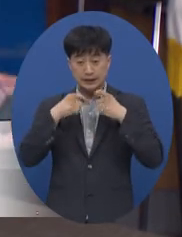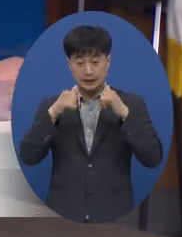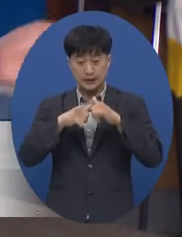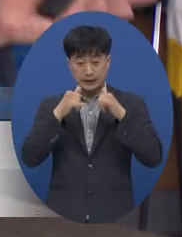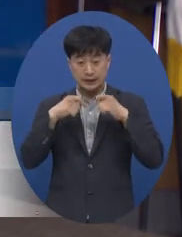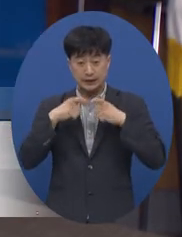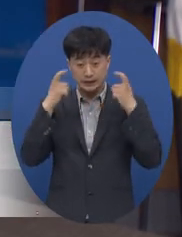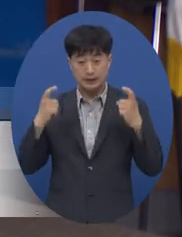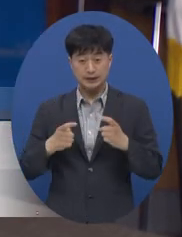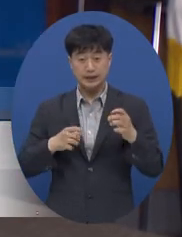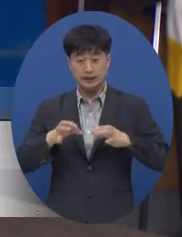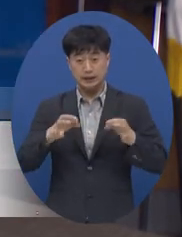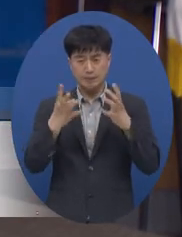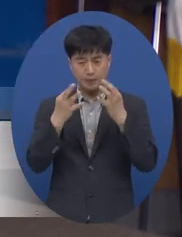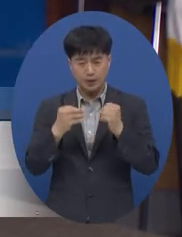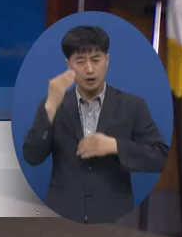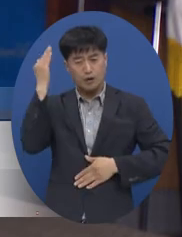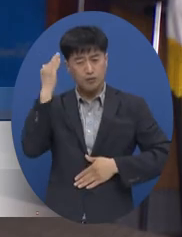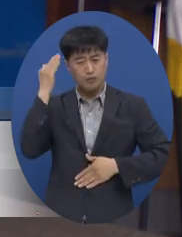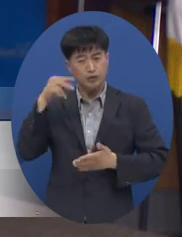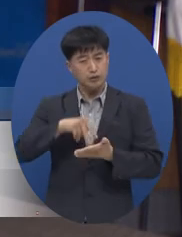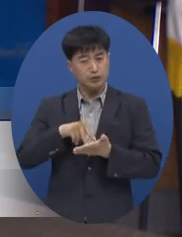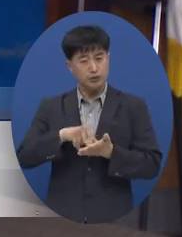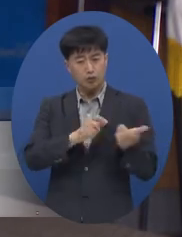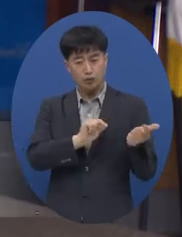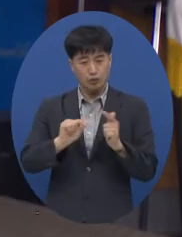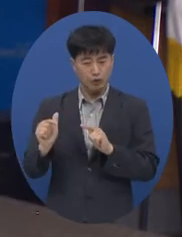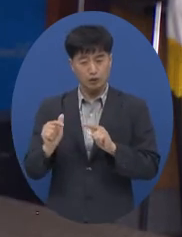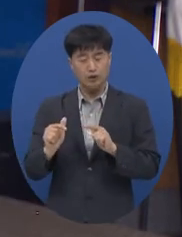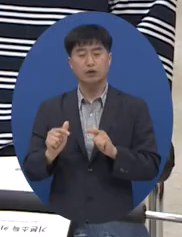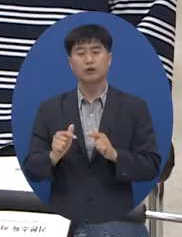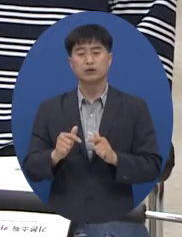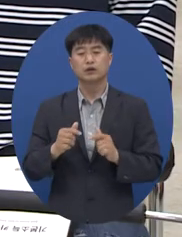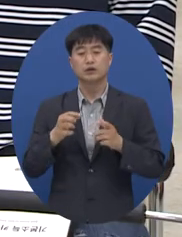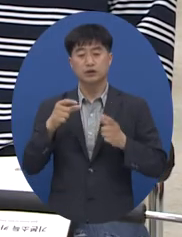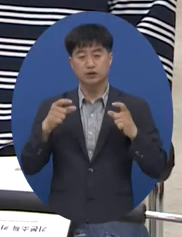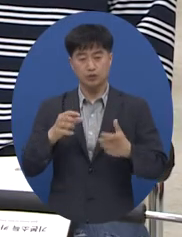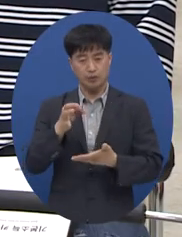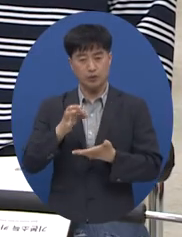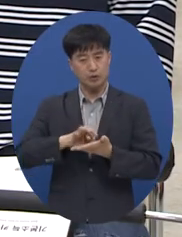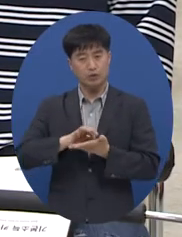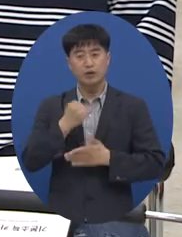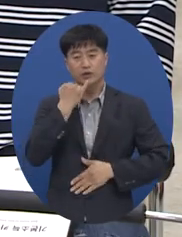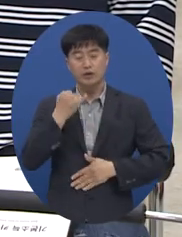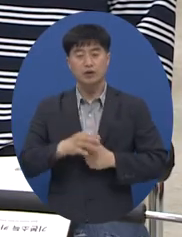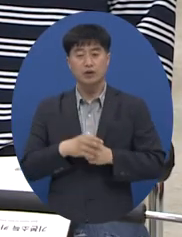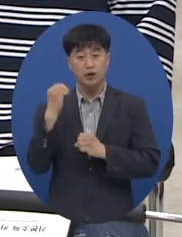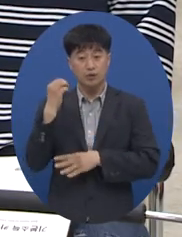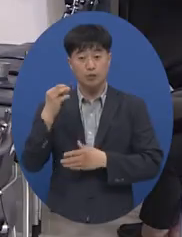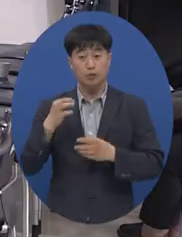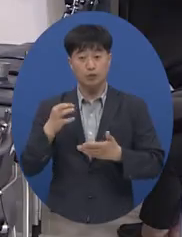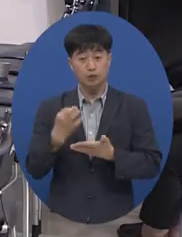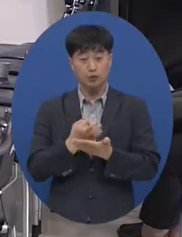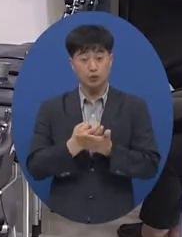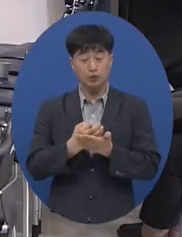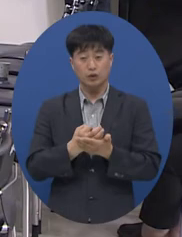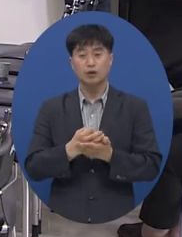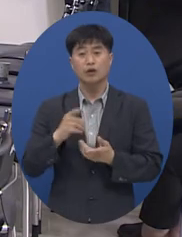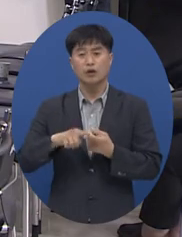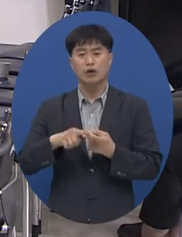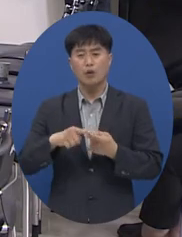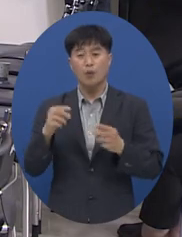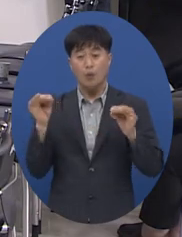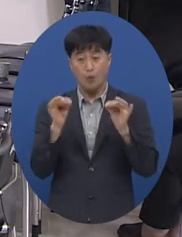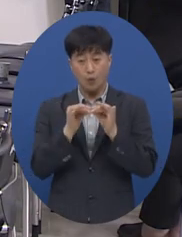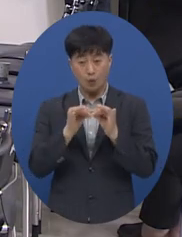현실 여러 개를 놓고 봐도요, 좀 그냥 써도 돼요. 경기도는 기본소득 정책의 공감대를 확산하기 위해